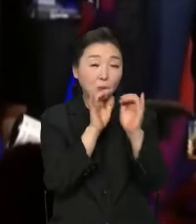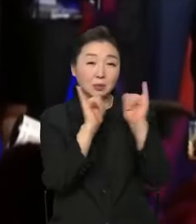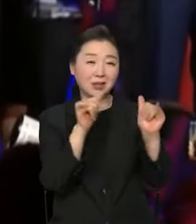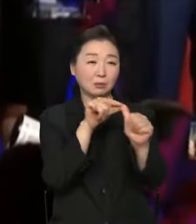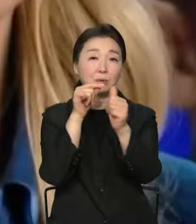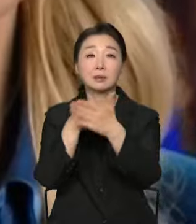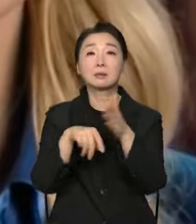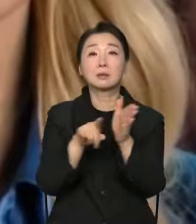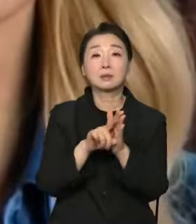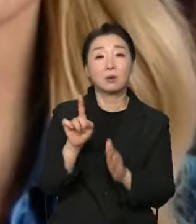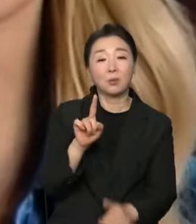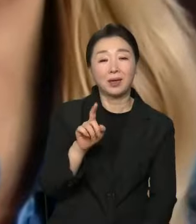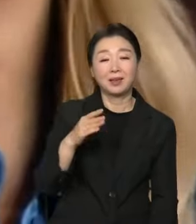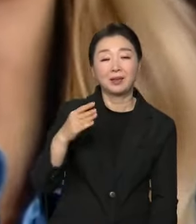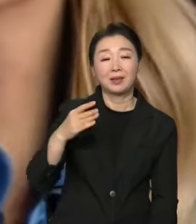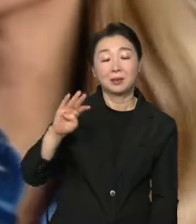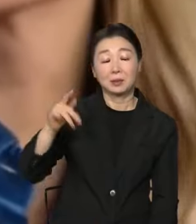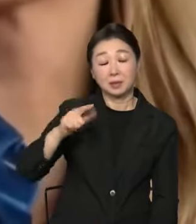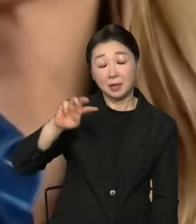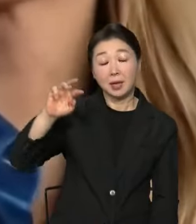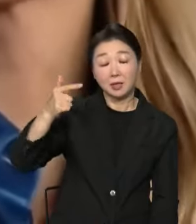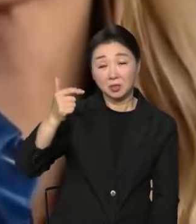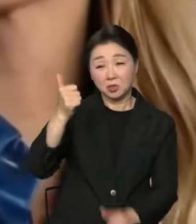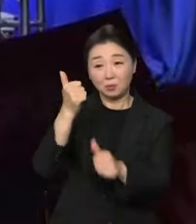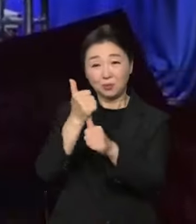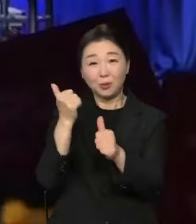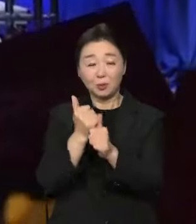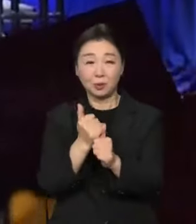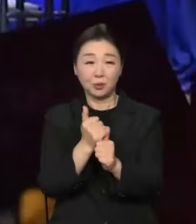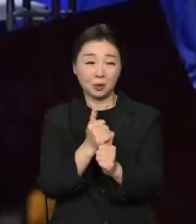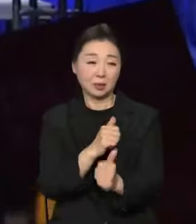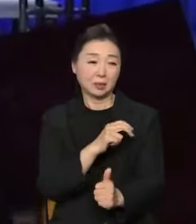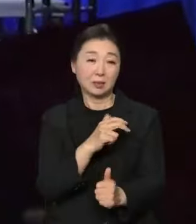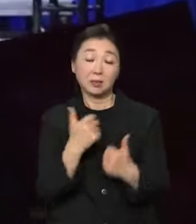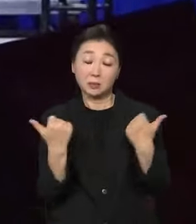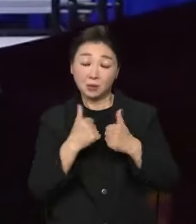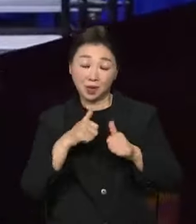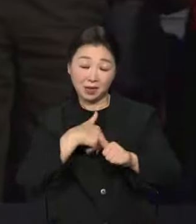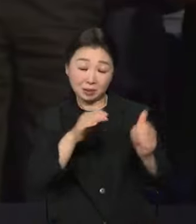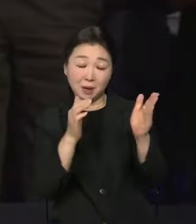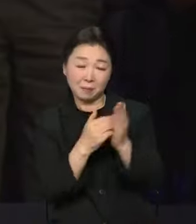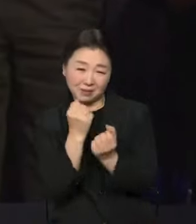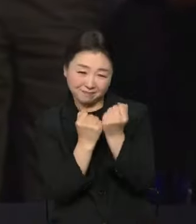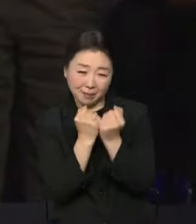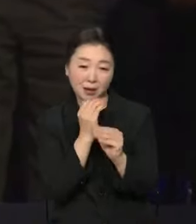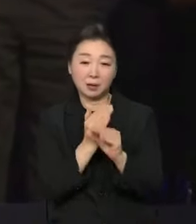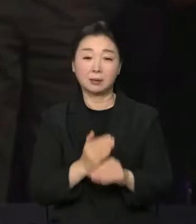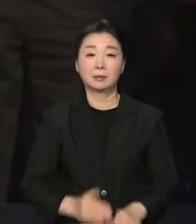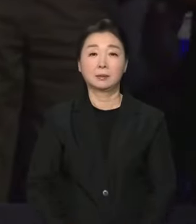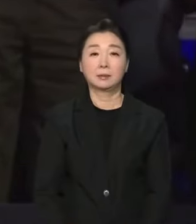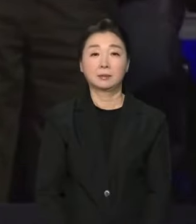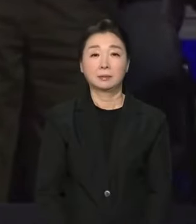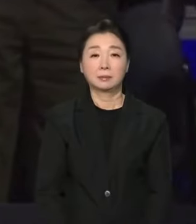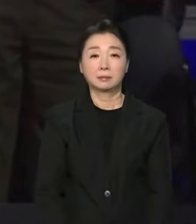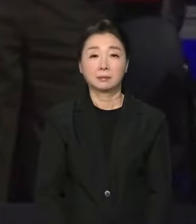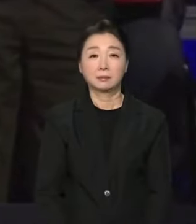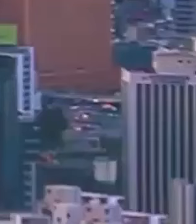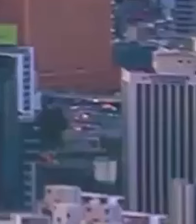위해 벤스 부통령 당선인을 의회에 급하게 설득에 나섰습니다. 워싱턴에서 JTBC